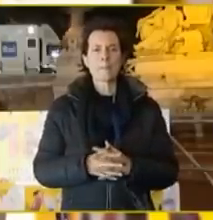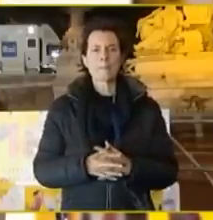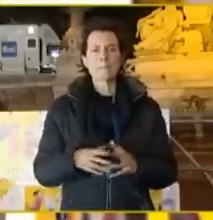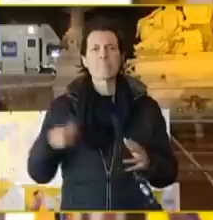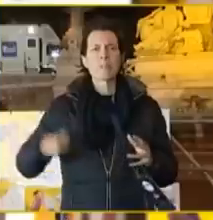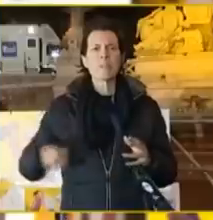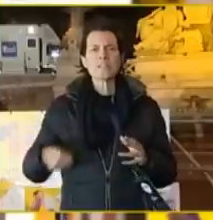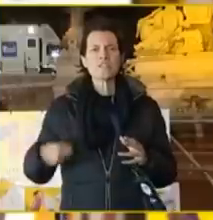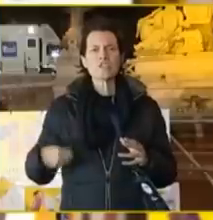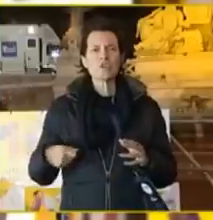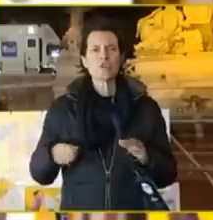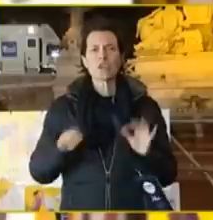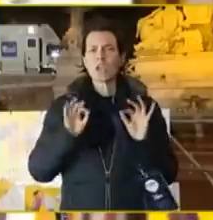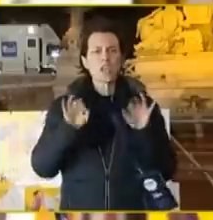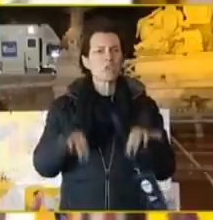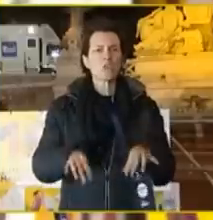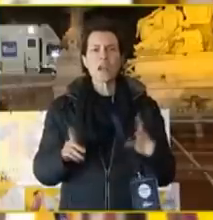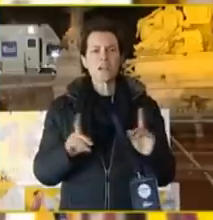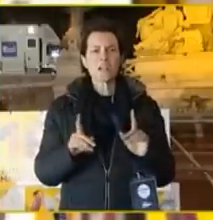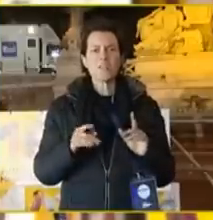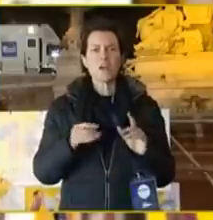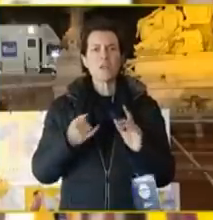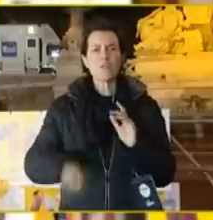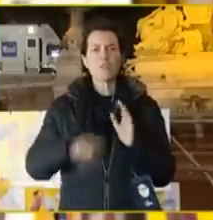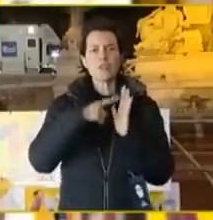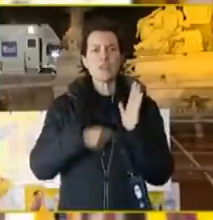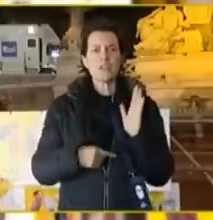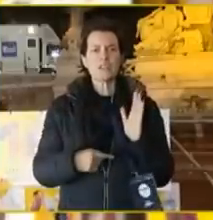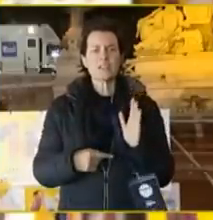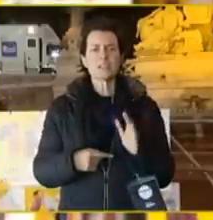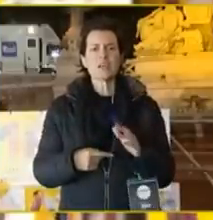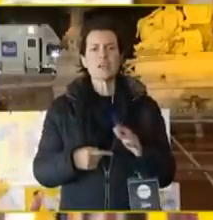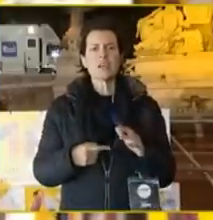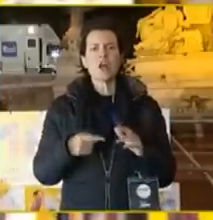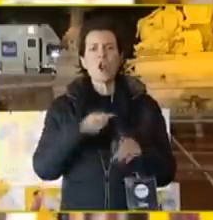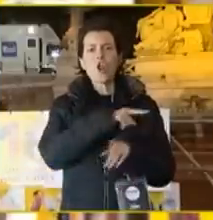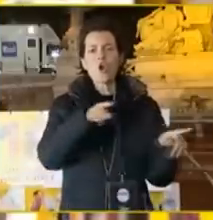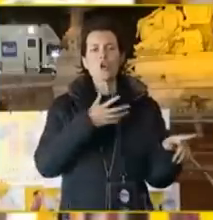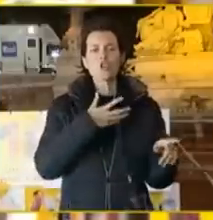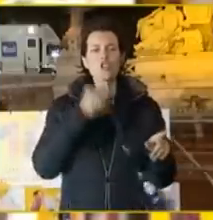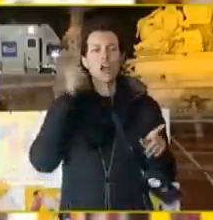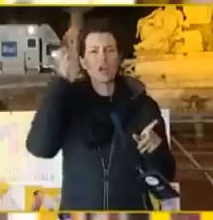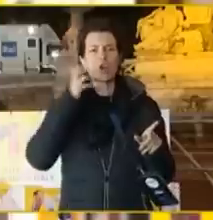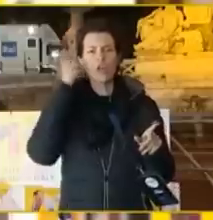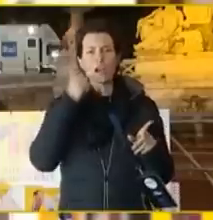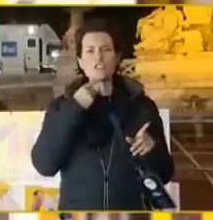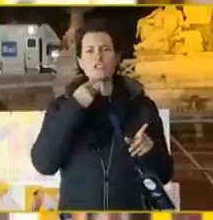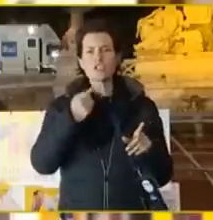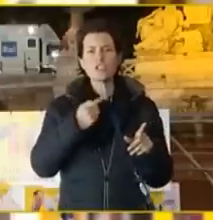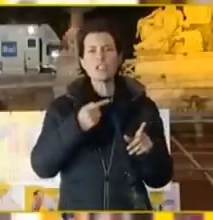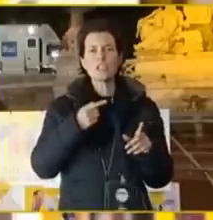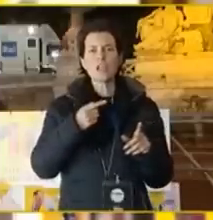pensione che non ti permette neanche di arrivare a fine mese. Hanno anche il coraggio di dire che in Italia la colpa è